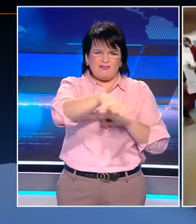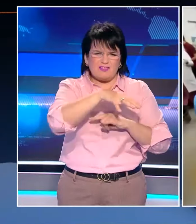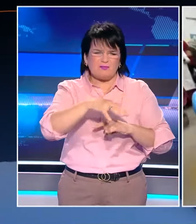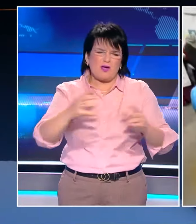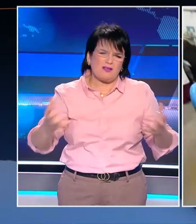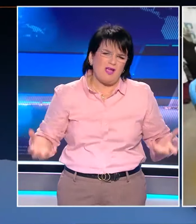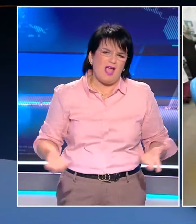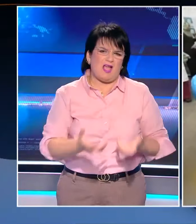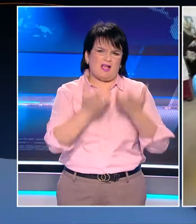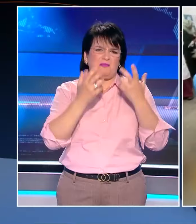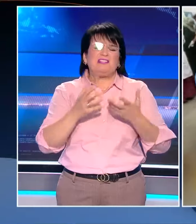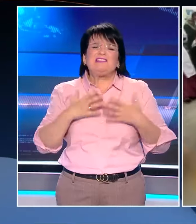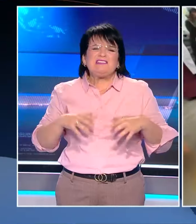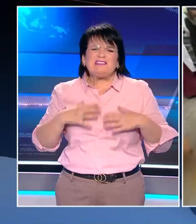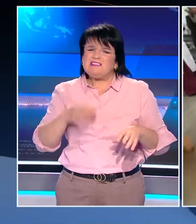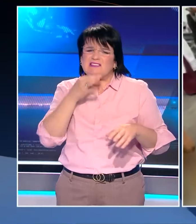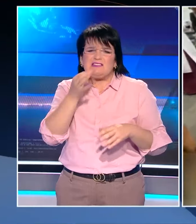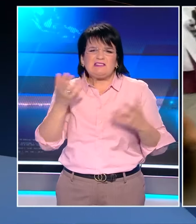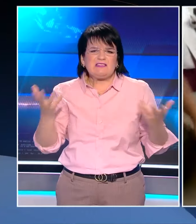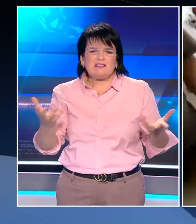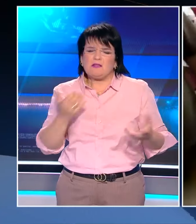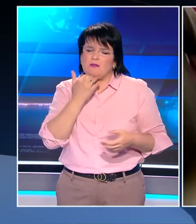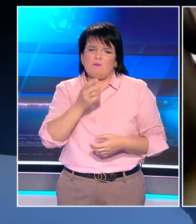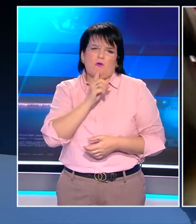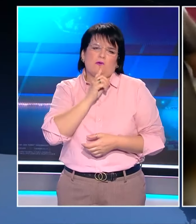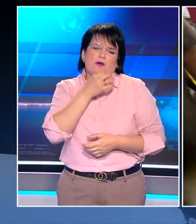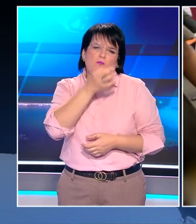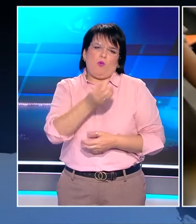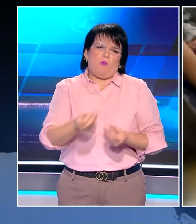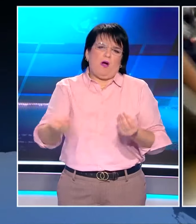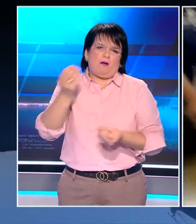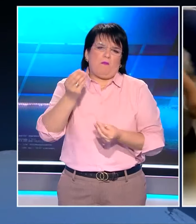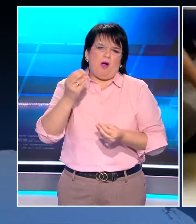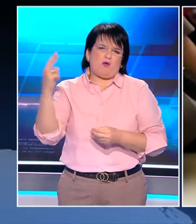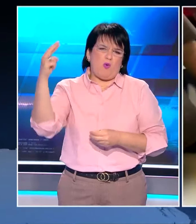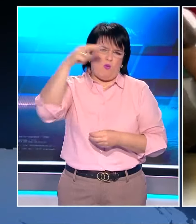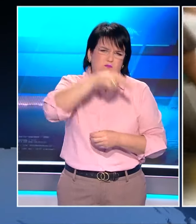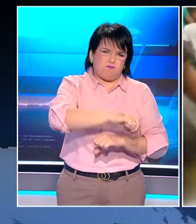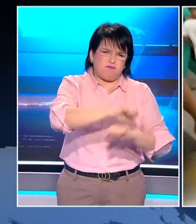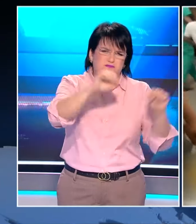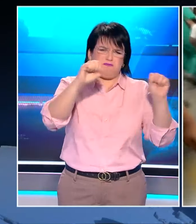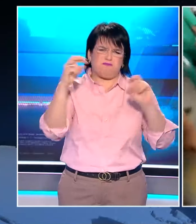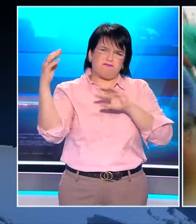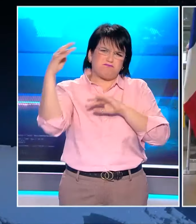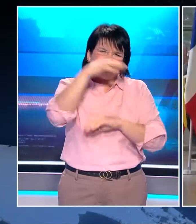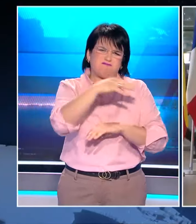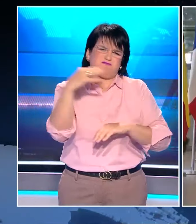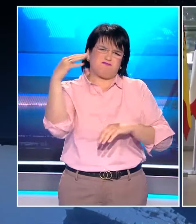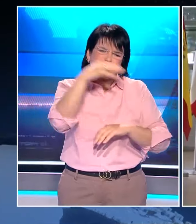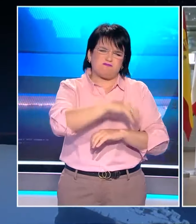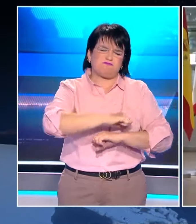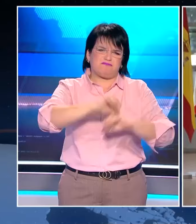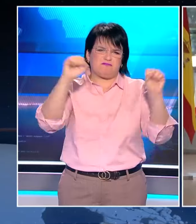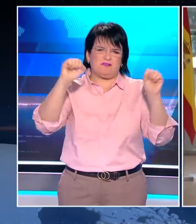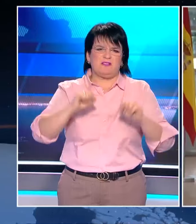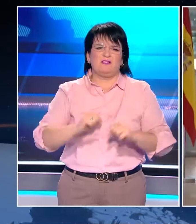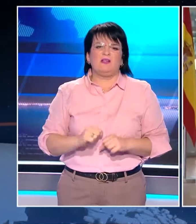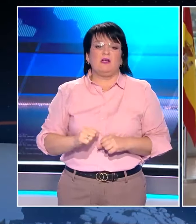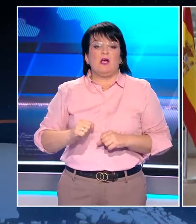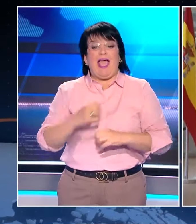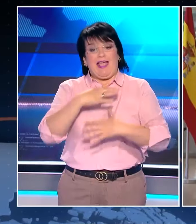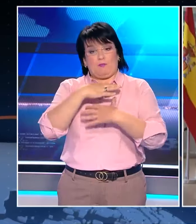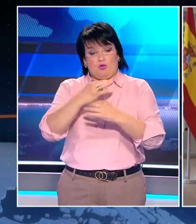al-Sultan. What else do you want me to say? I cannot say anything. Missiles came crashing down on an entire block. Την επίθεση καταδίκασε και